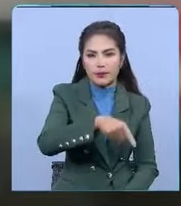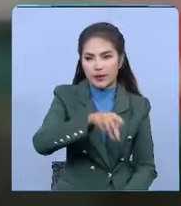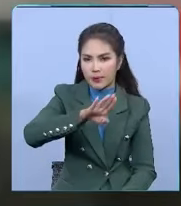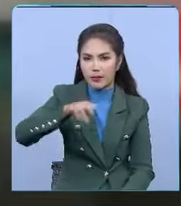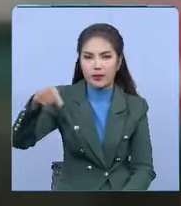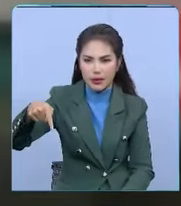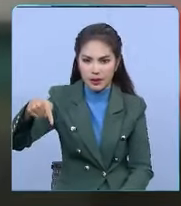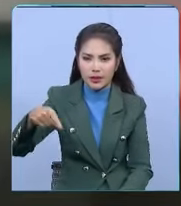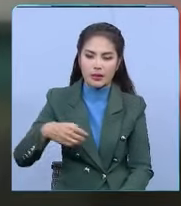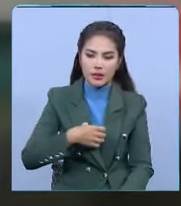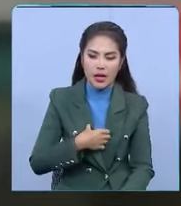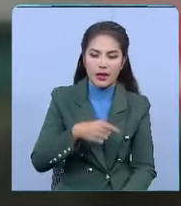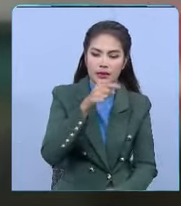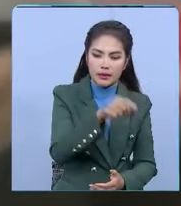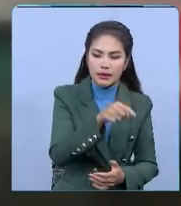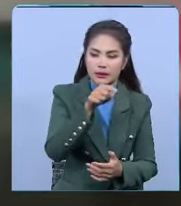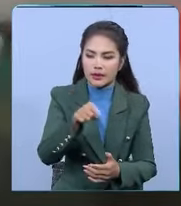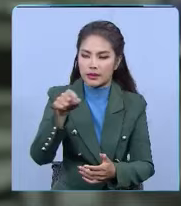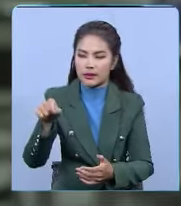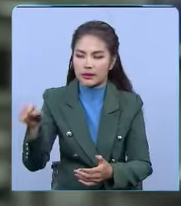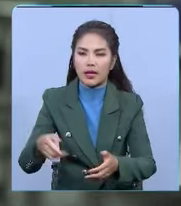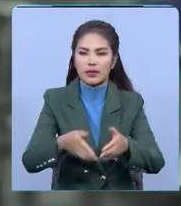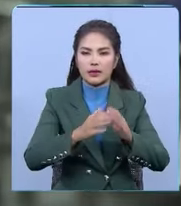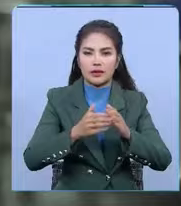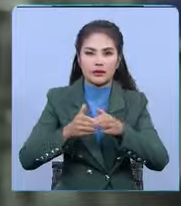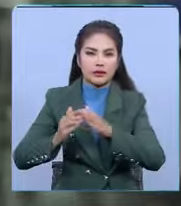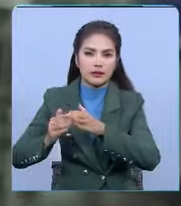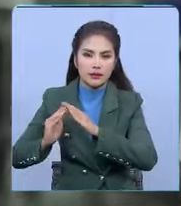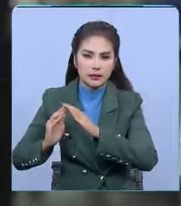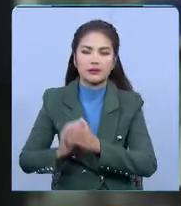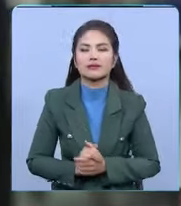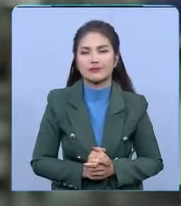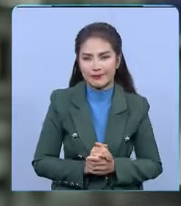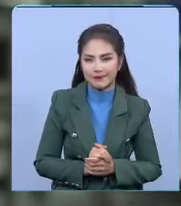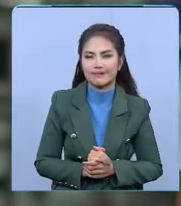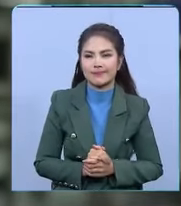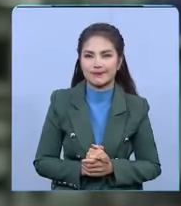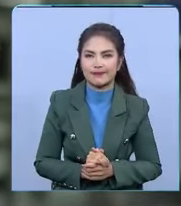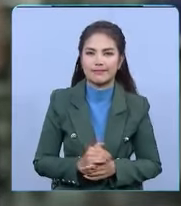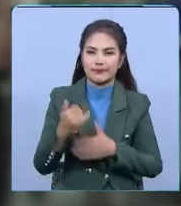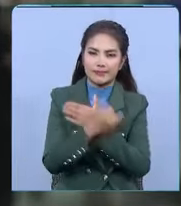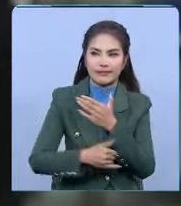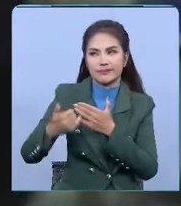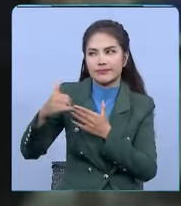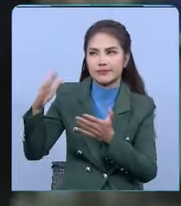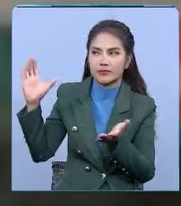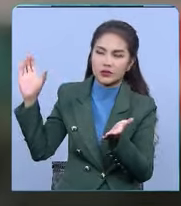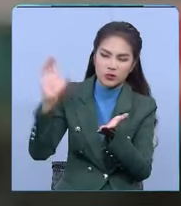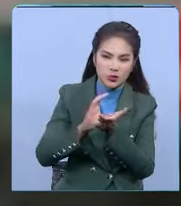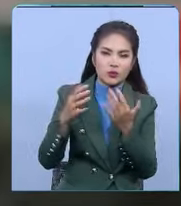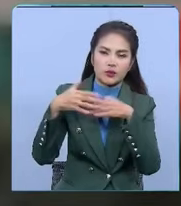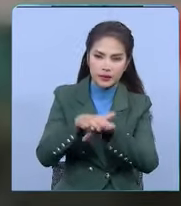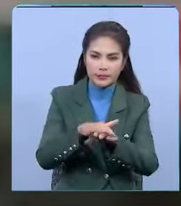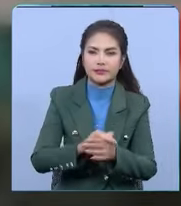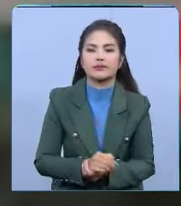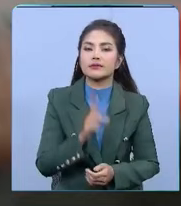เอาตรงไหนเพื่อให้ก่อสร้างให้มัน ก็คือเอกชนกับพัฒน์ร่วมลงท ุ นกันแล้วก็ดึงต่างชาติมาร่วมลงท ุ นพูดถึงต่างชาติมาร่วมลงทุนผมขอถามนิดนึง